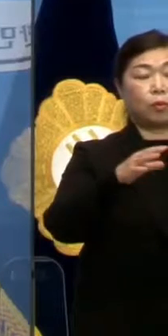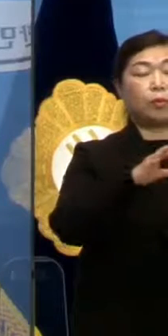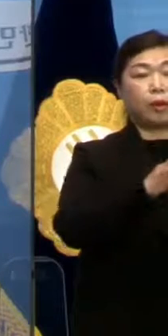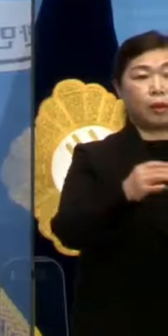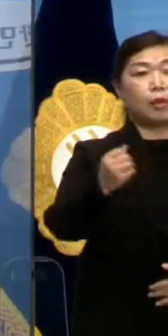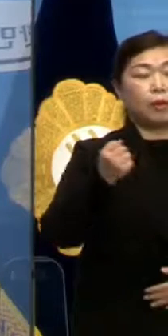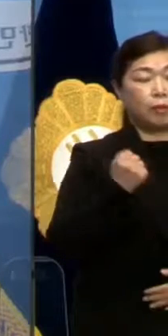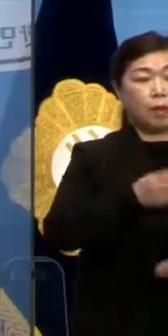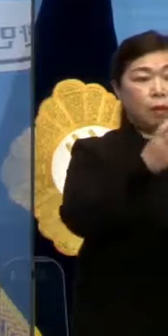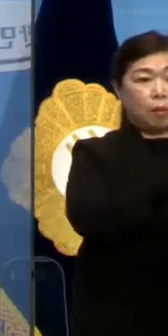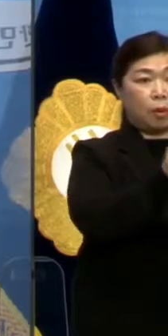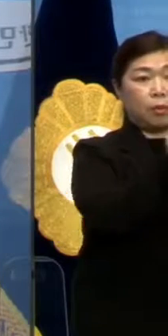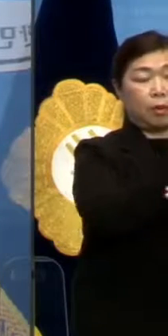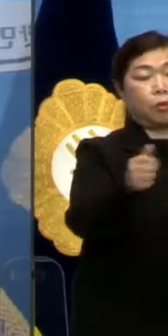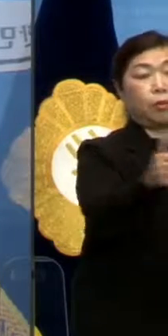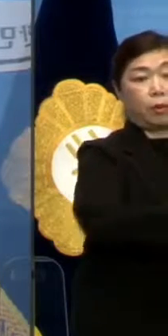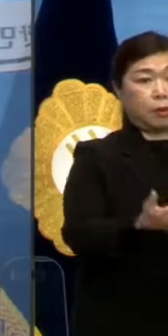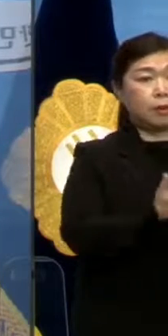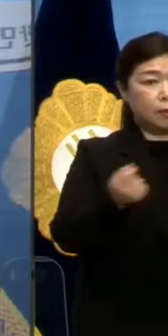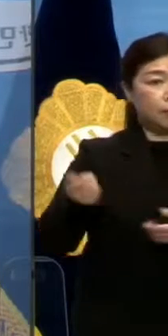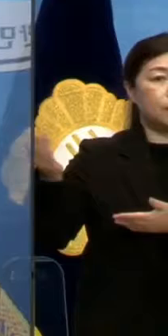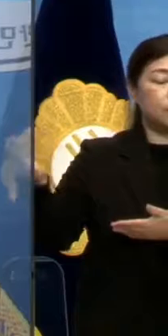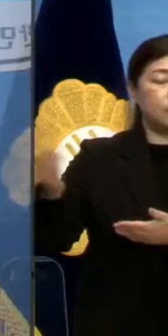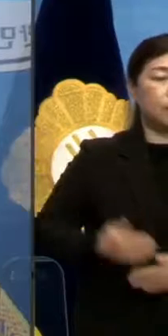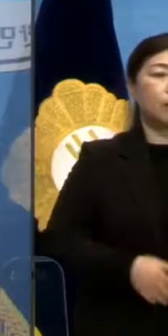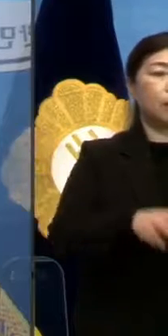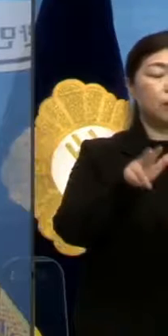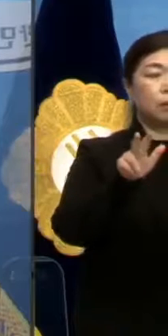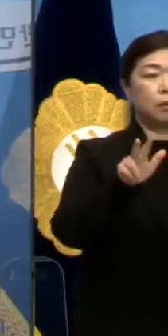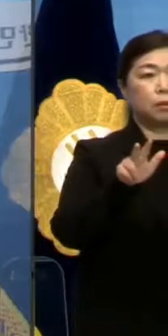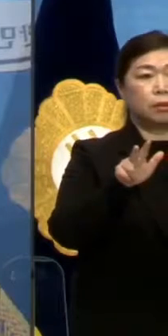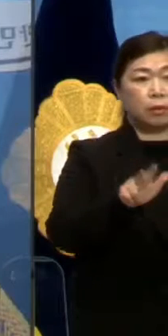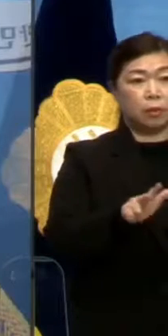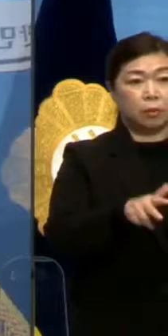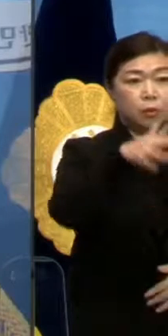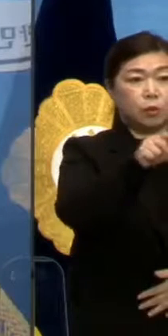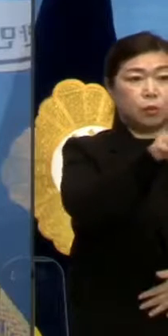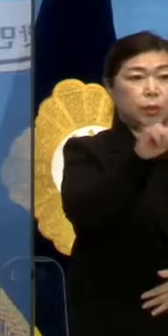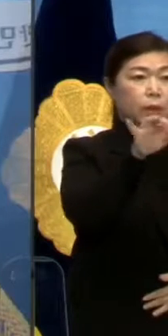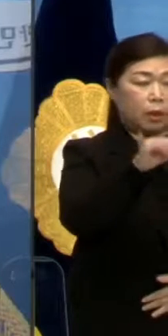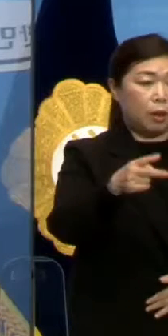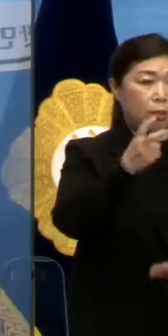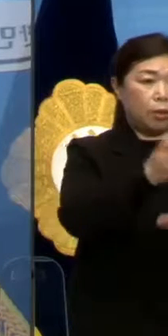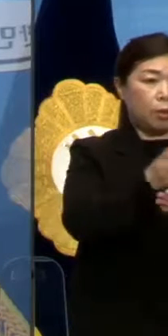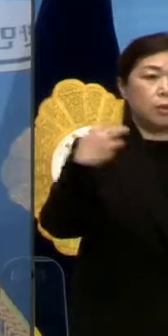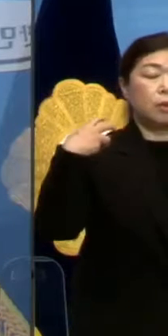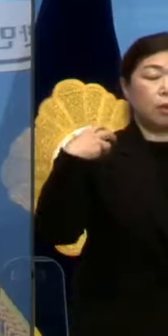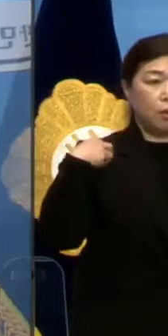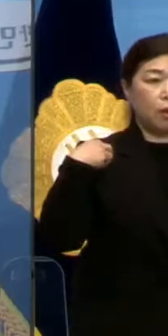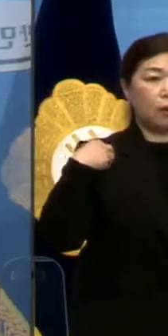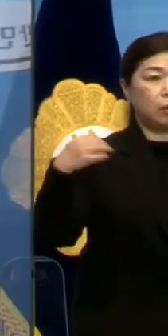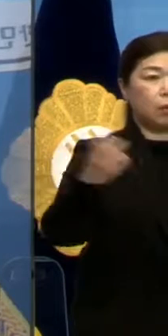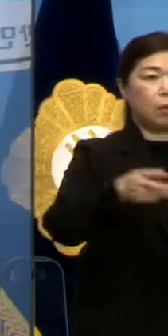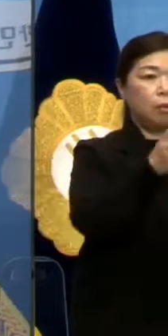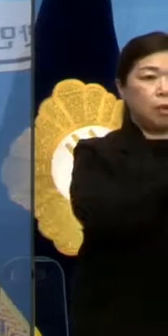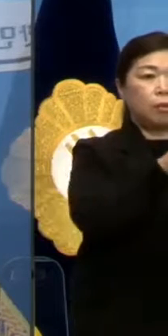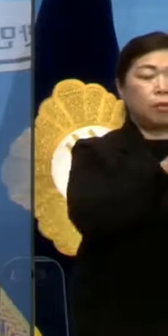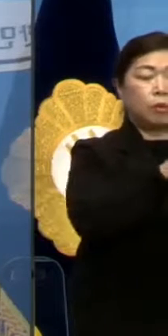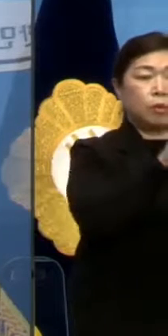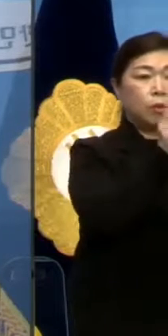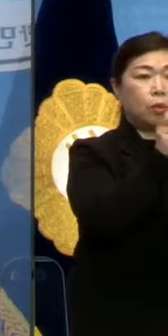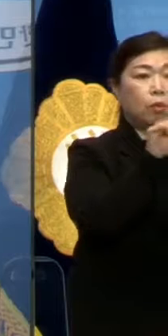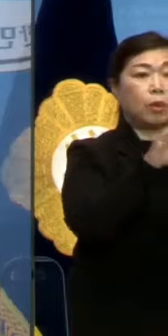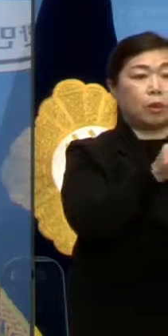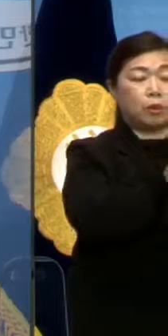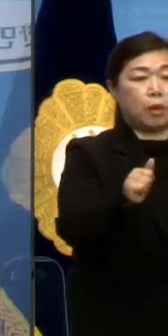국민의힘 법사위원 일동입니다. 지금 추미애 장관 등 법무부 관계자 5명에